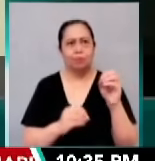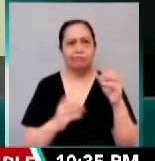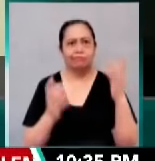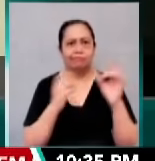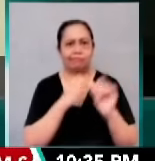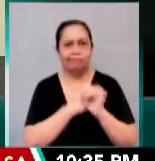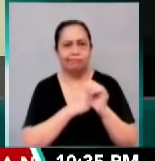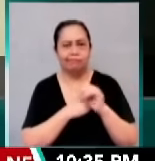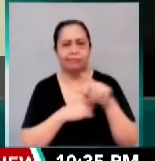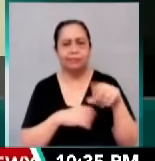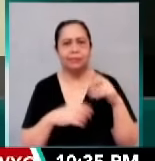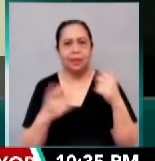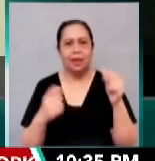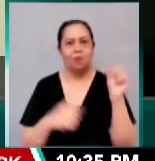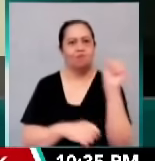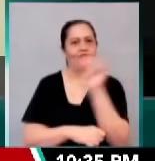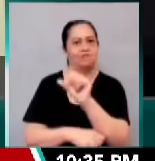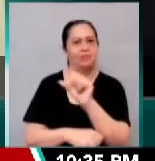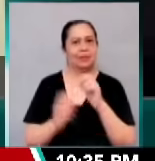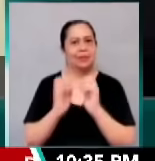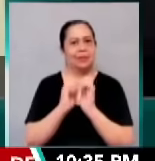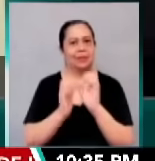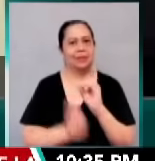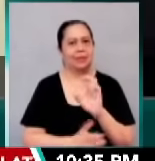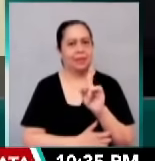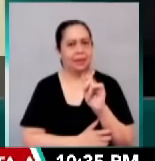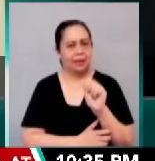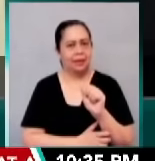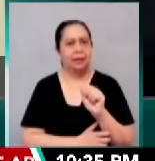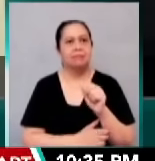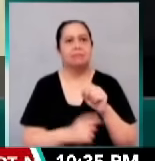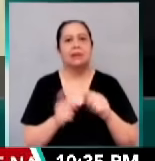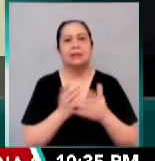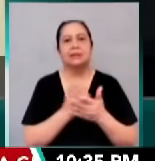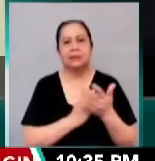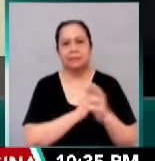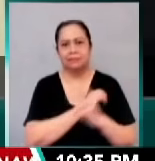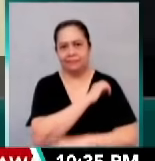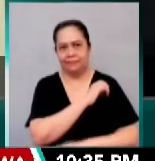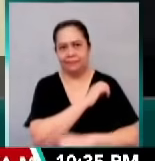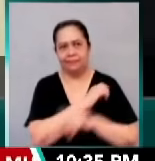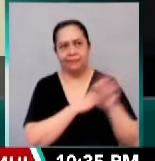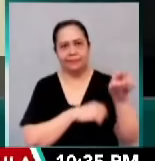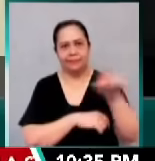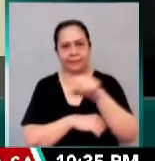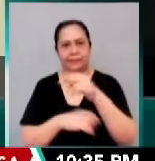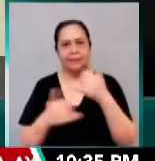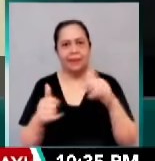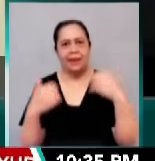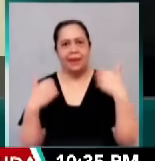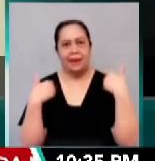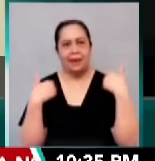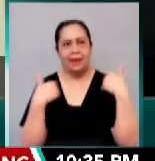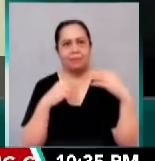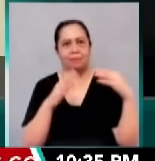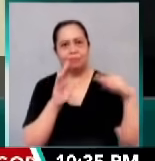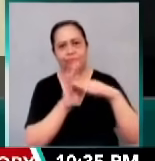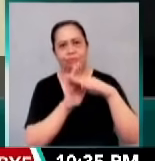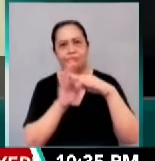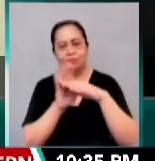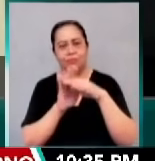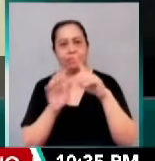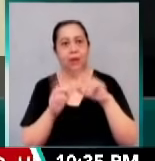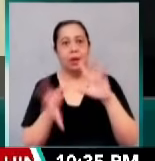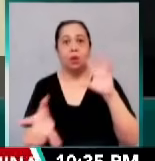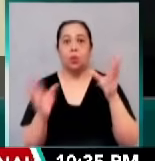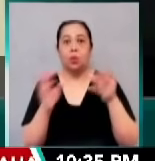tayo against the Delta variant pero may mga iba pang regions na nagkakaroon pa ng surge pero overall sa buong